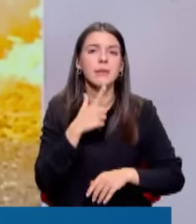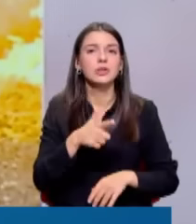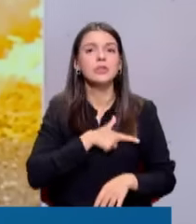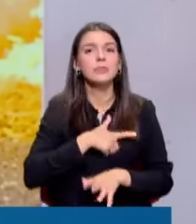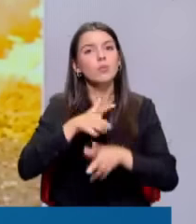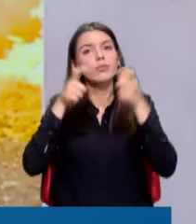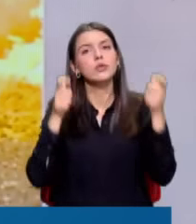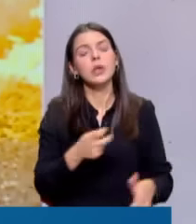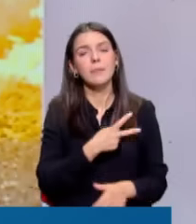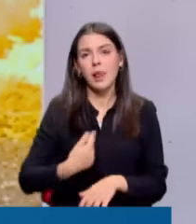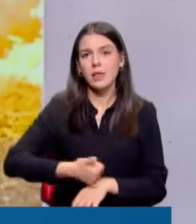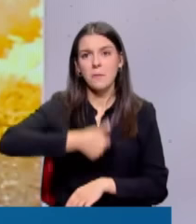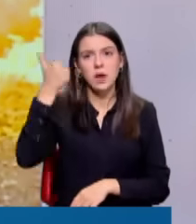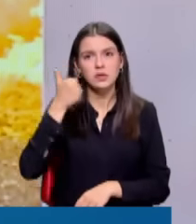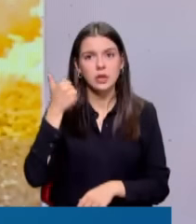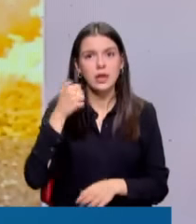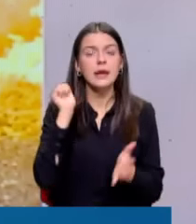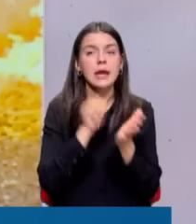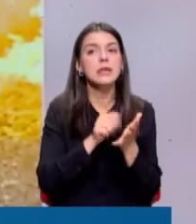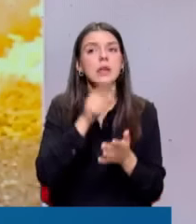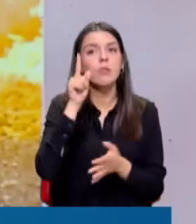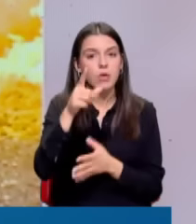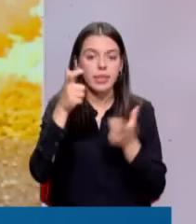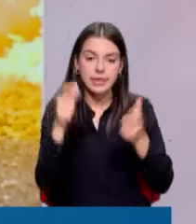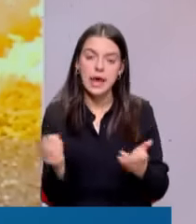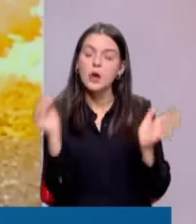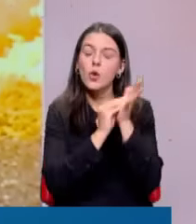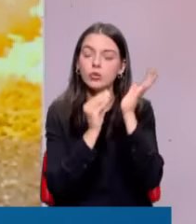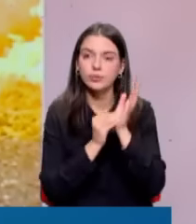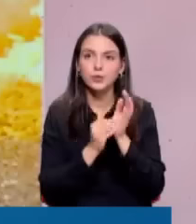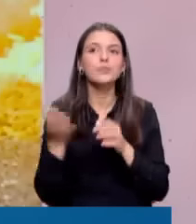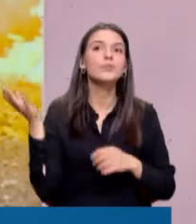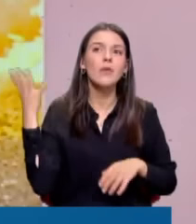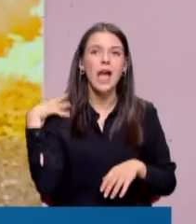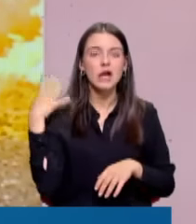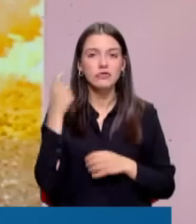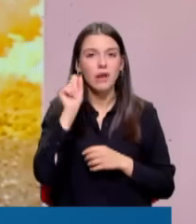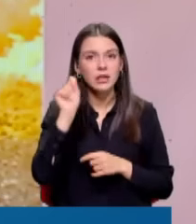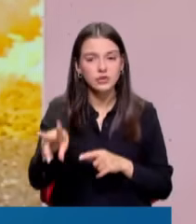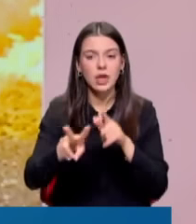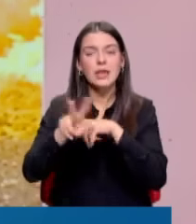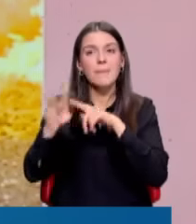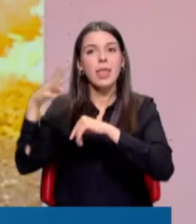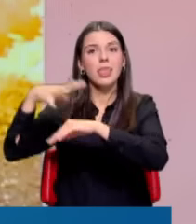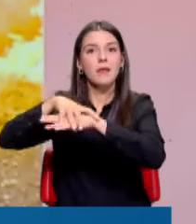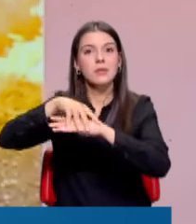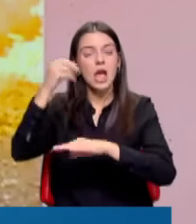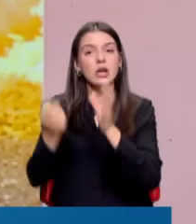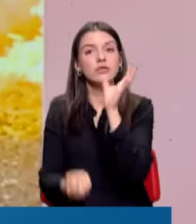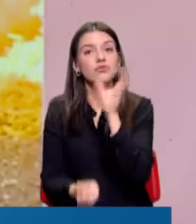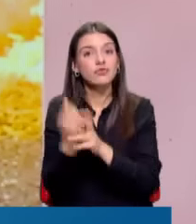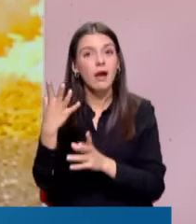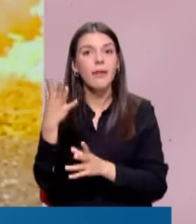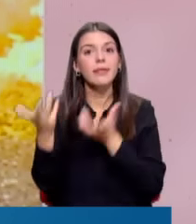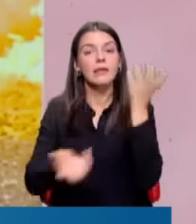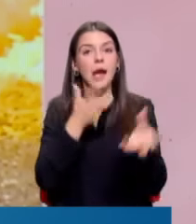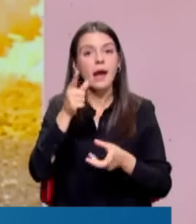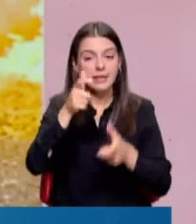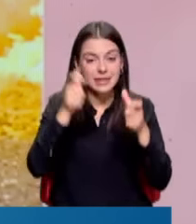İzmir Büyükşehir Belediye Başkanı gazete buna da yer vermiş. Karşıyaka ilçesi Yamanlar Dağı'nda çıkan yangın yerleşim